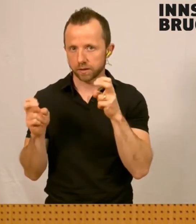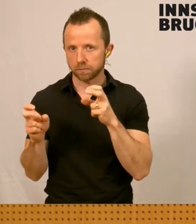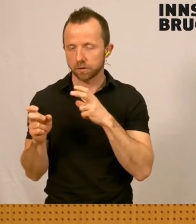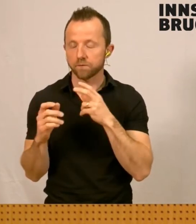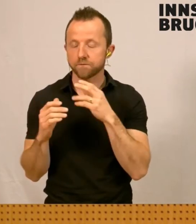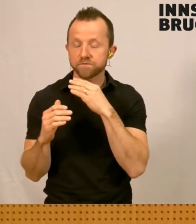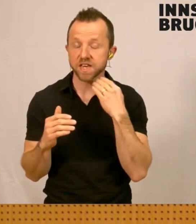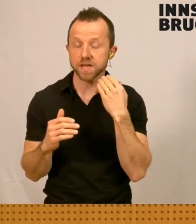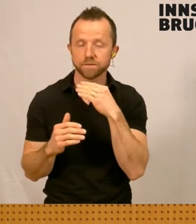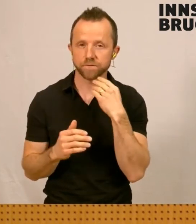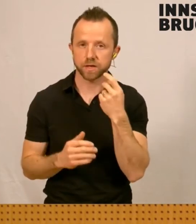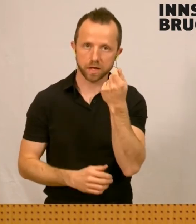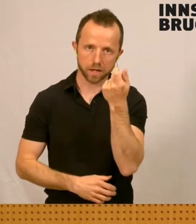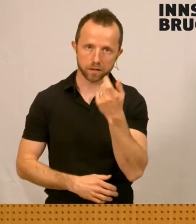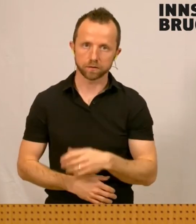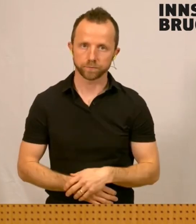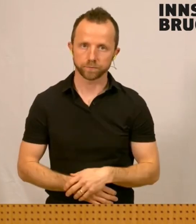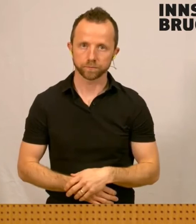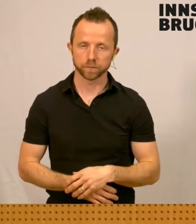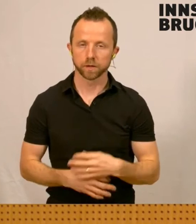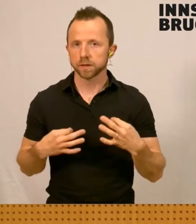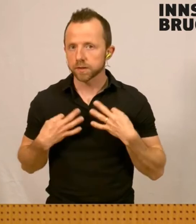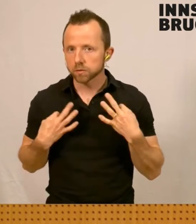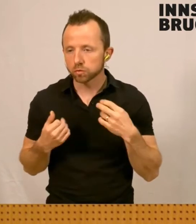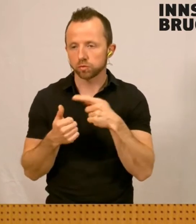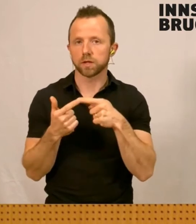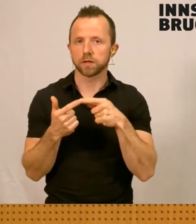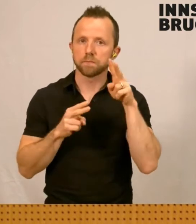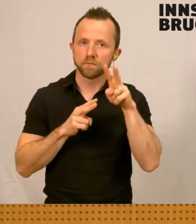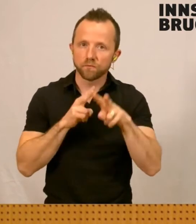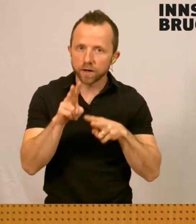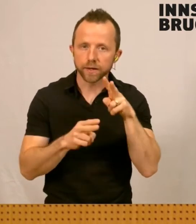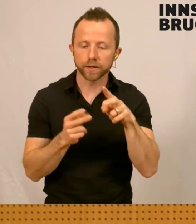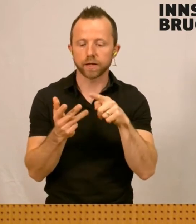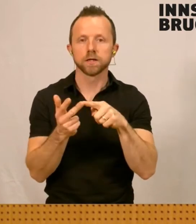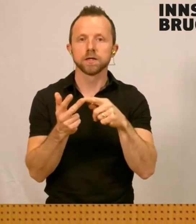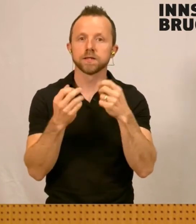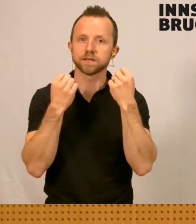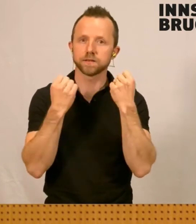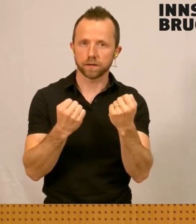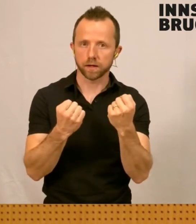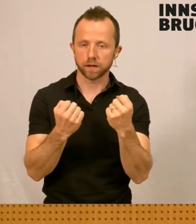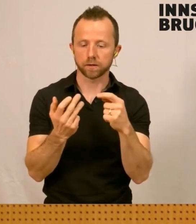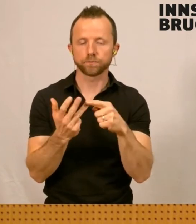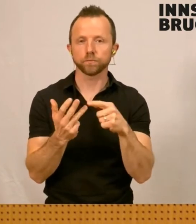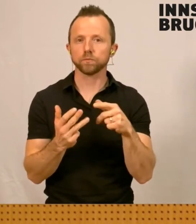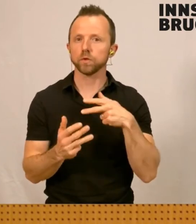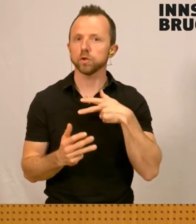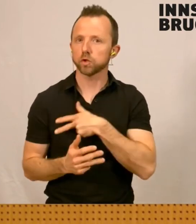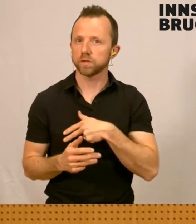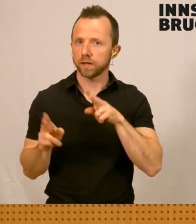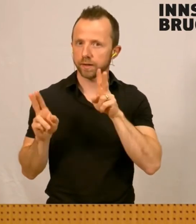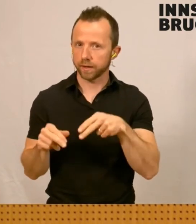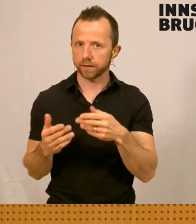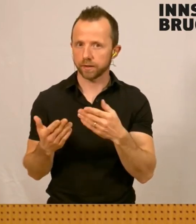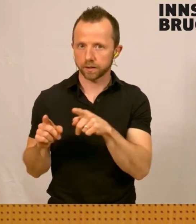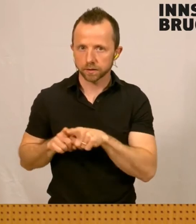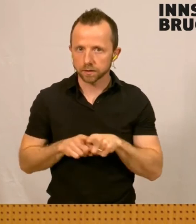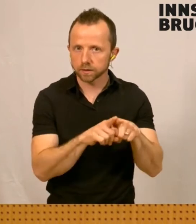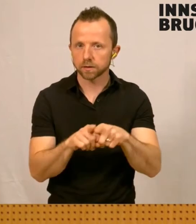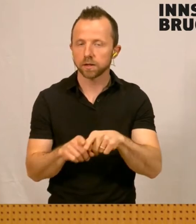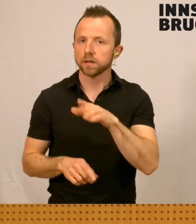Geld. Es geht um Gesundheit, um Pflege, um Sicherheit, soziale Gerechtigkeit,